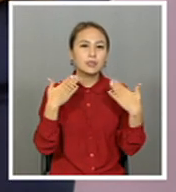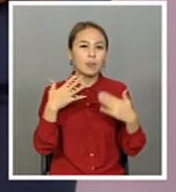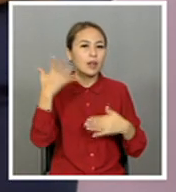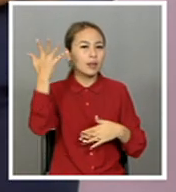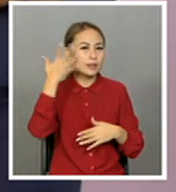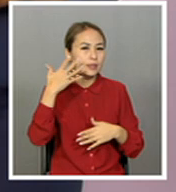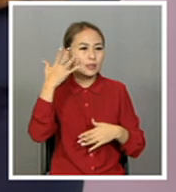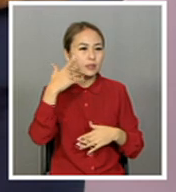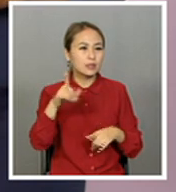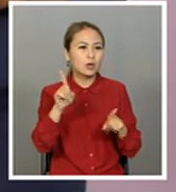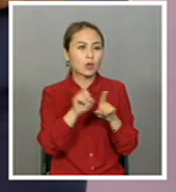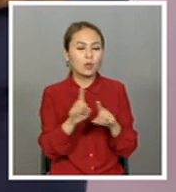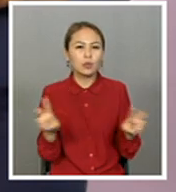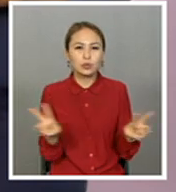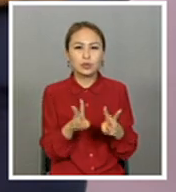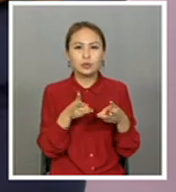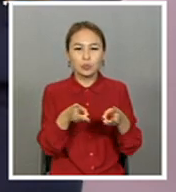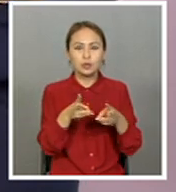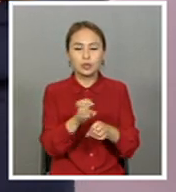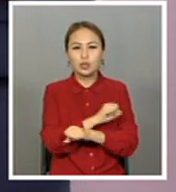от жақпау.